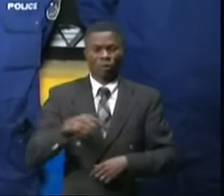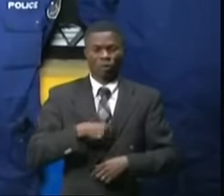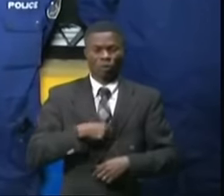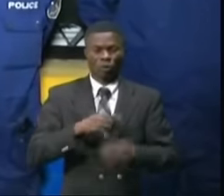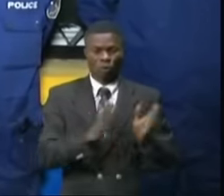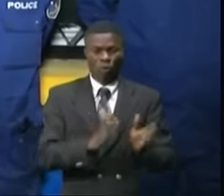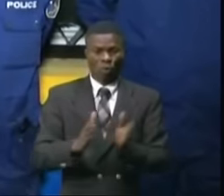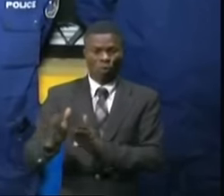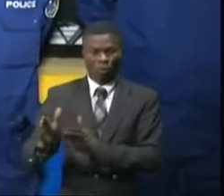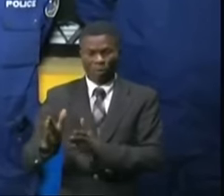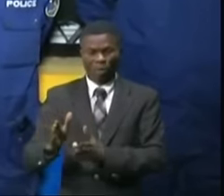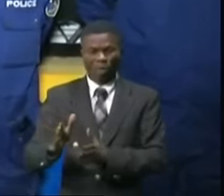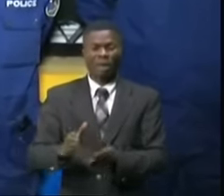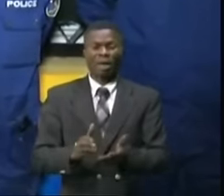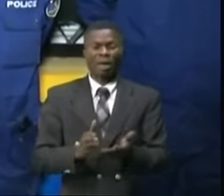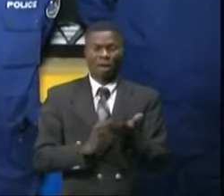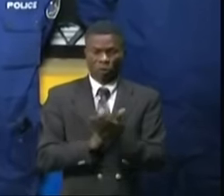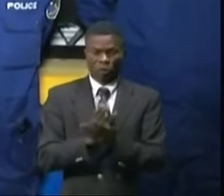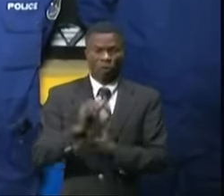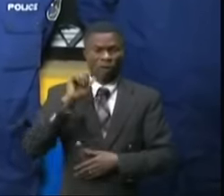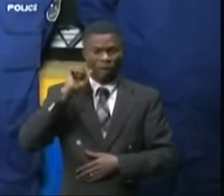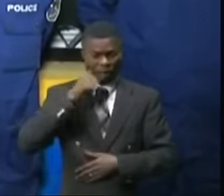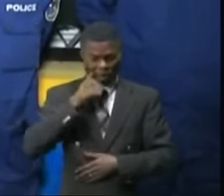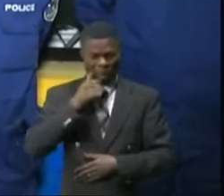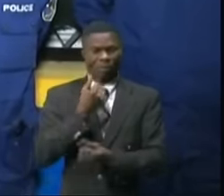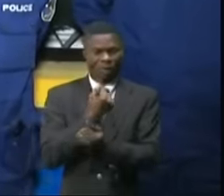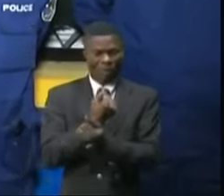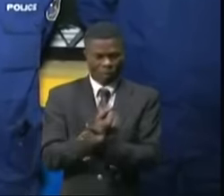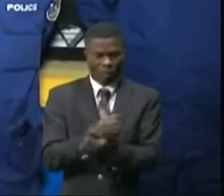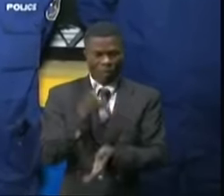des dispositions pour que cela soit respecté.